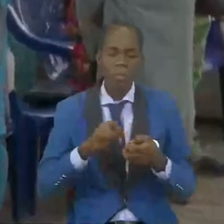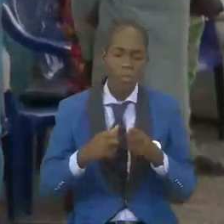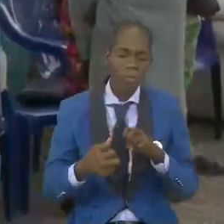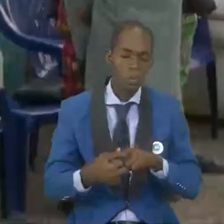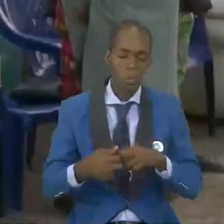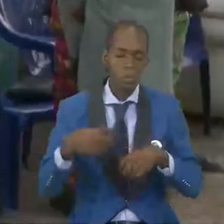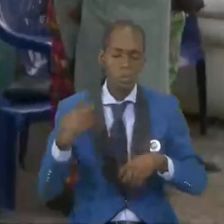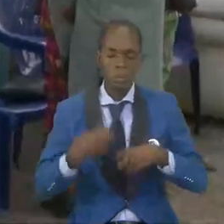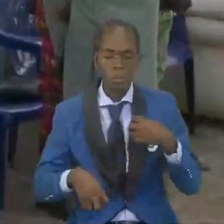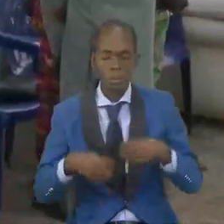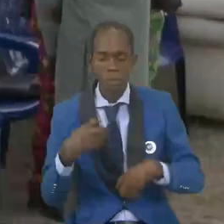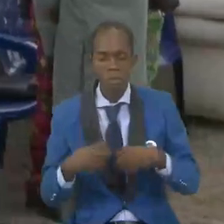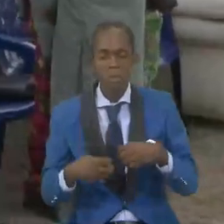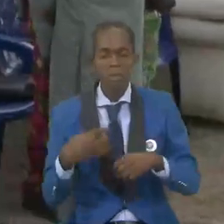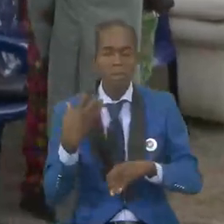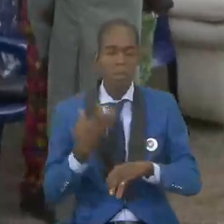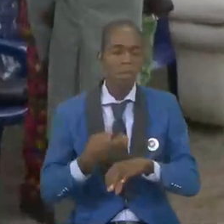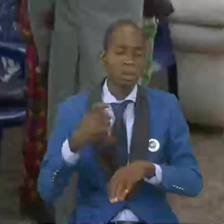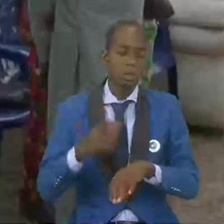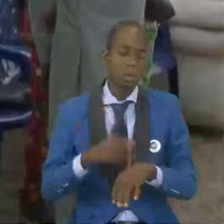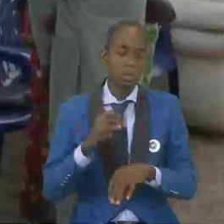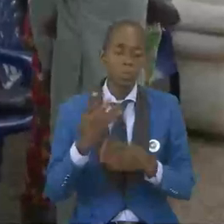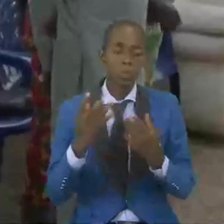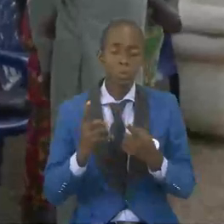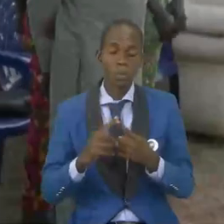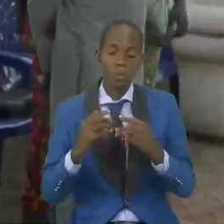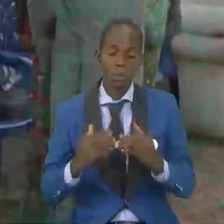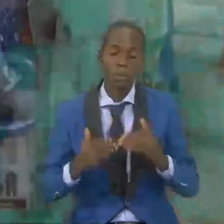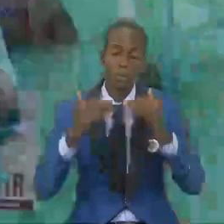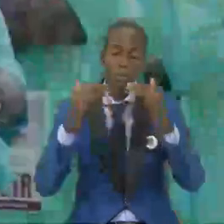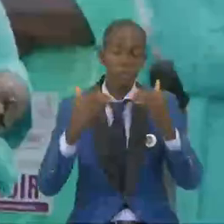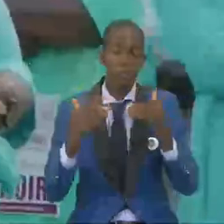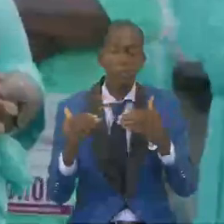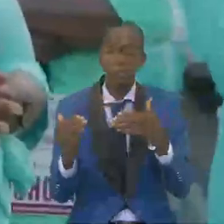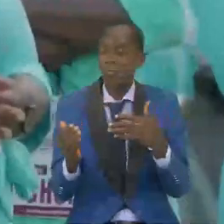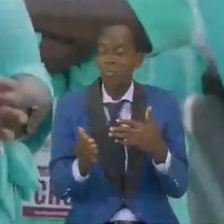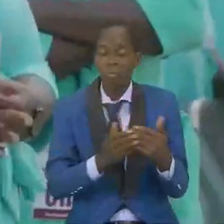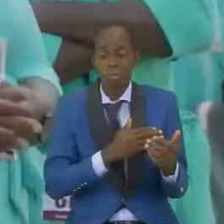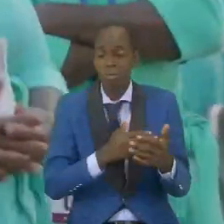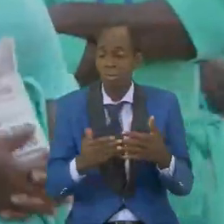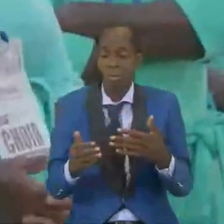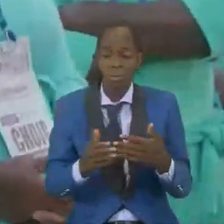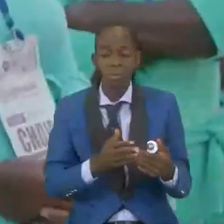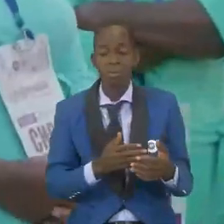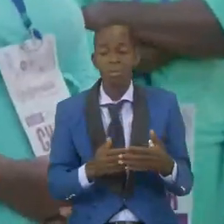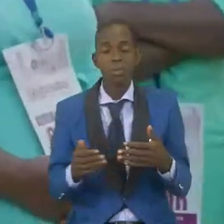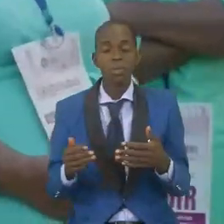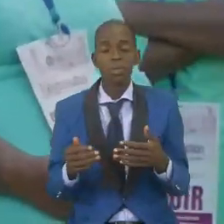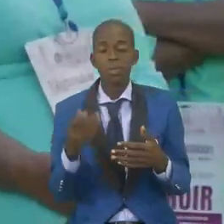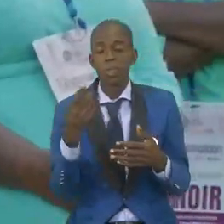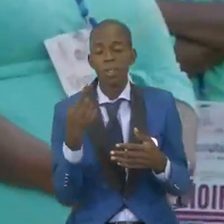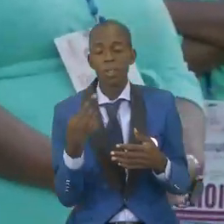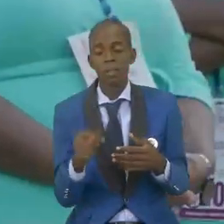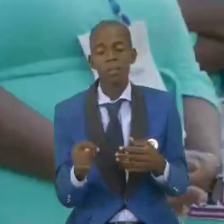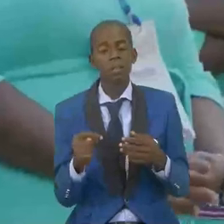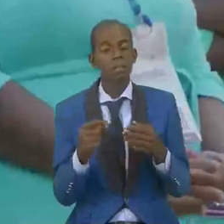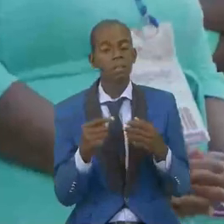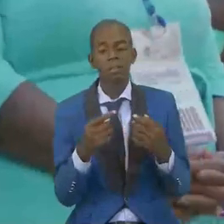Et si tu endures des épreuves, des difficultés, tu veux avancer